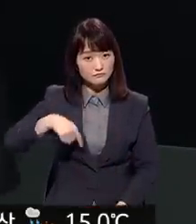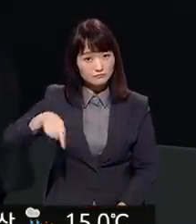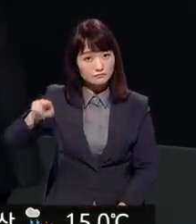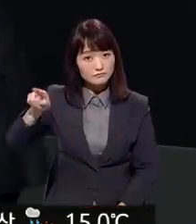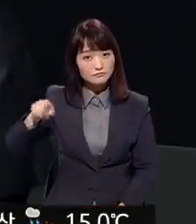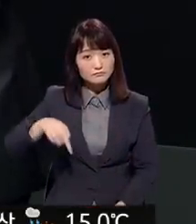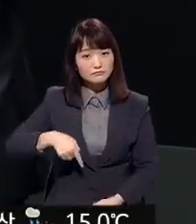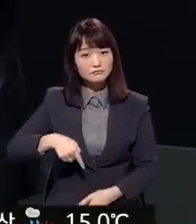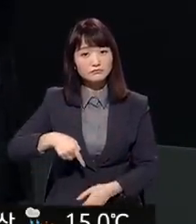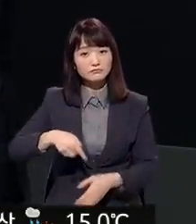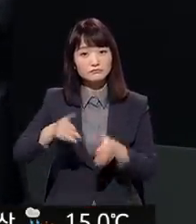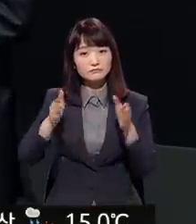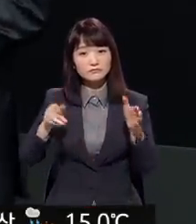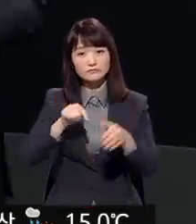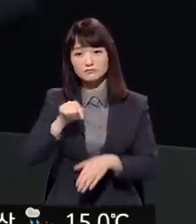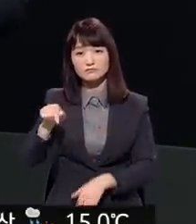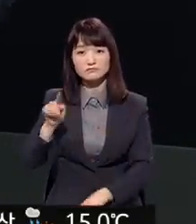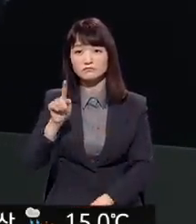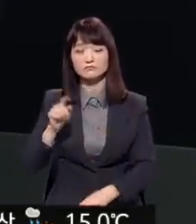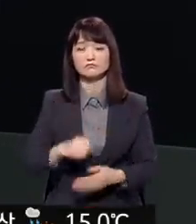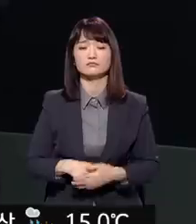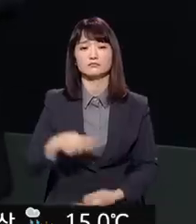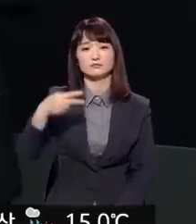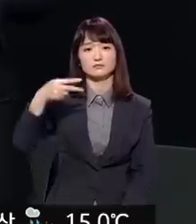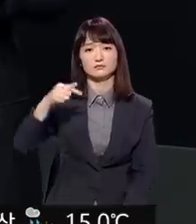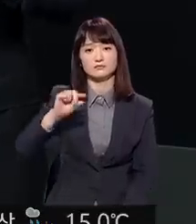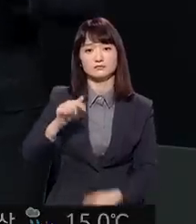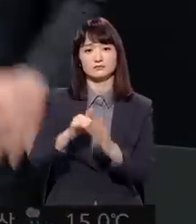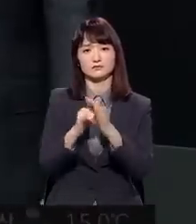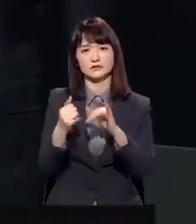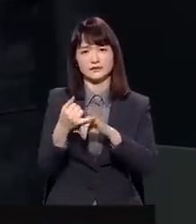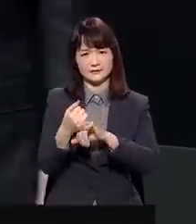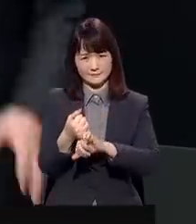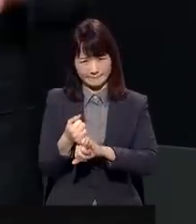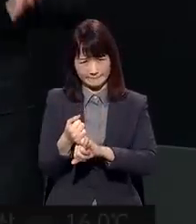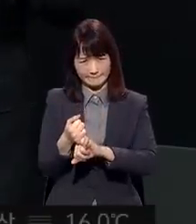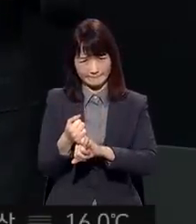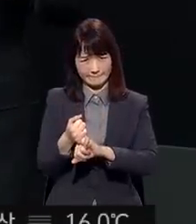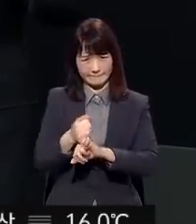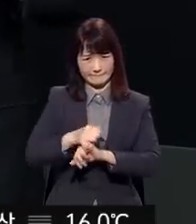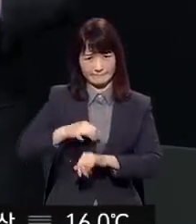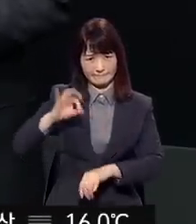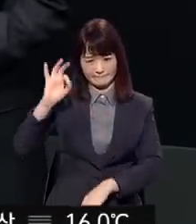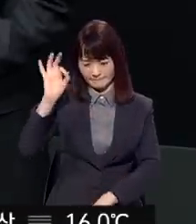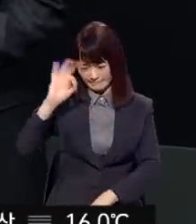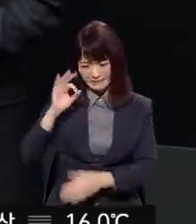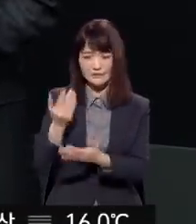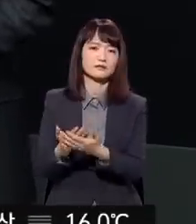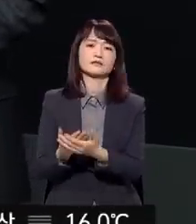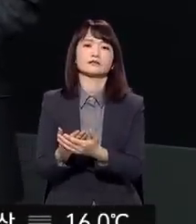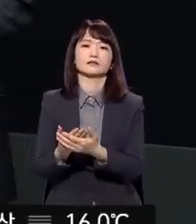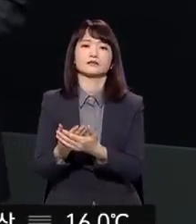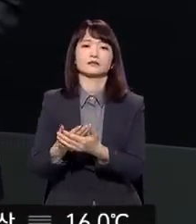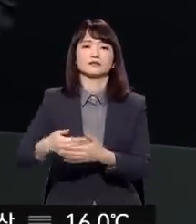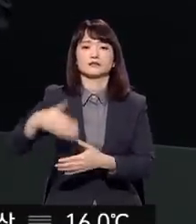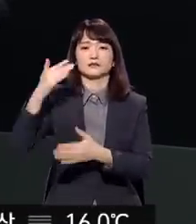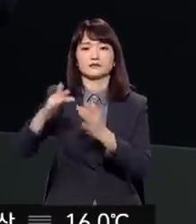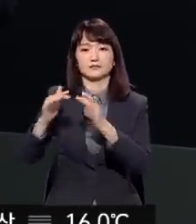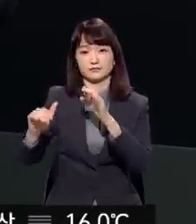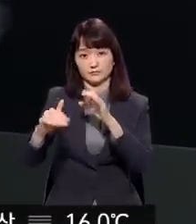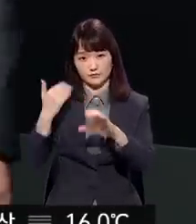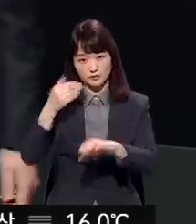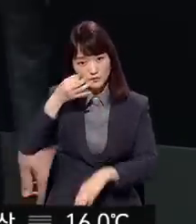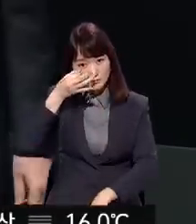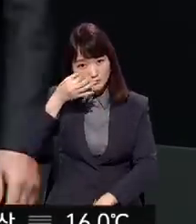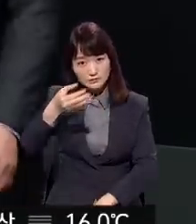화장실 간 사이 점점점입니다. 자, 사반 가족께서 꼭 좀 찾아달라 라면서 제보해 주신 영상